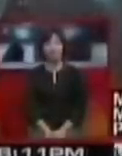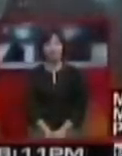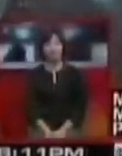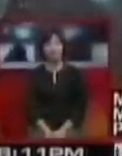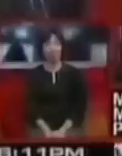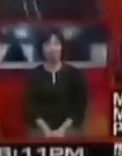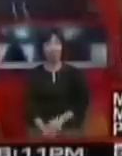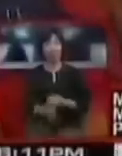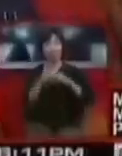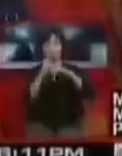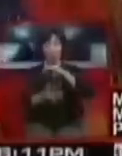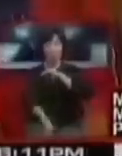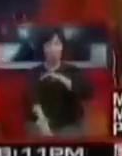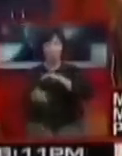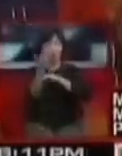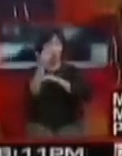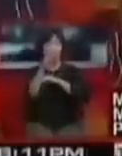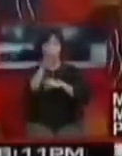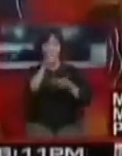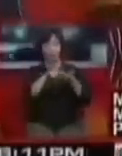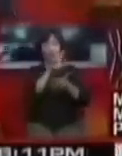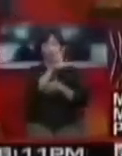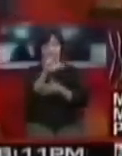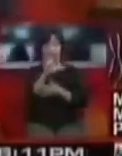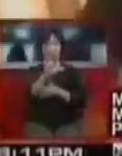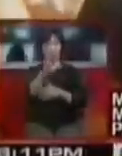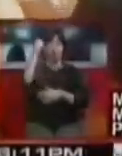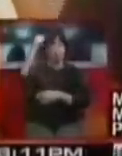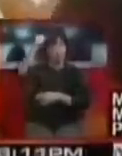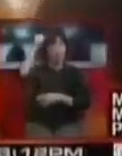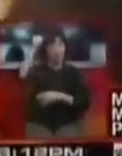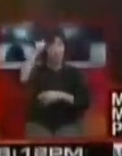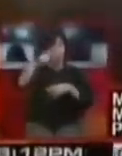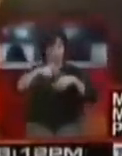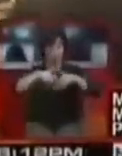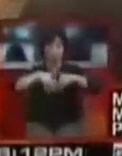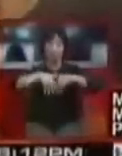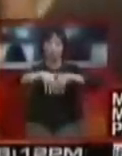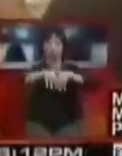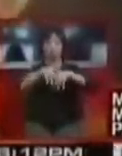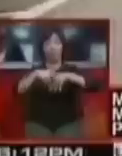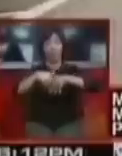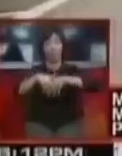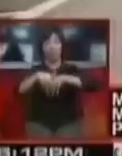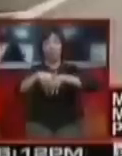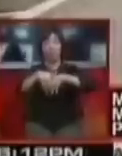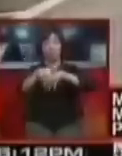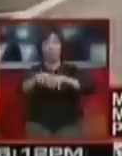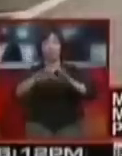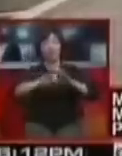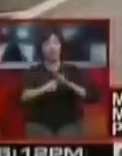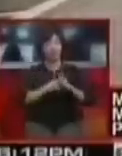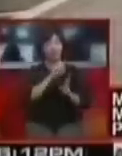Pagkagat ng liwanag, nagmarcha na may 1,500 ralista mula Old Balara patungong Batasan.